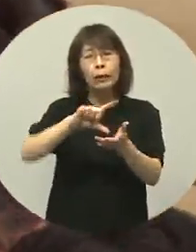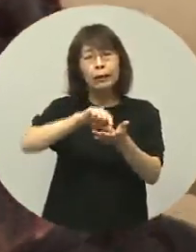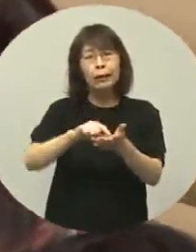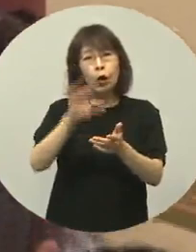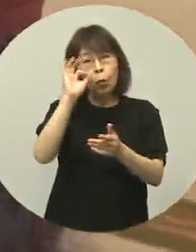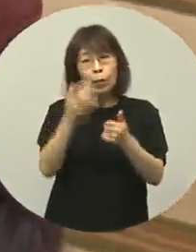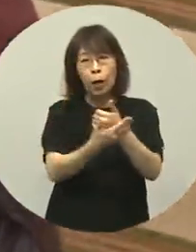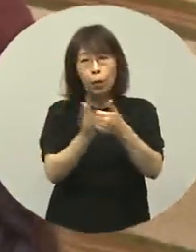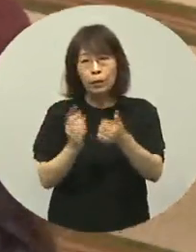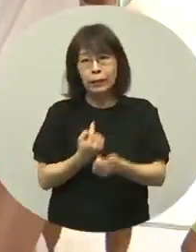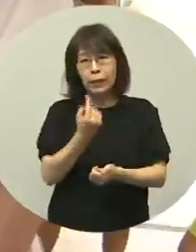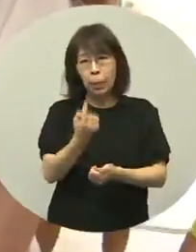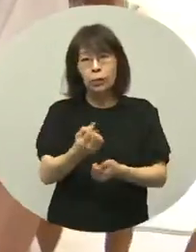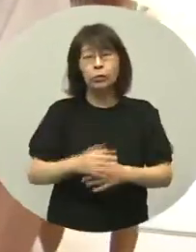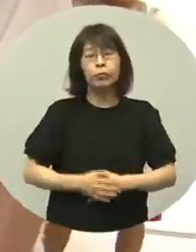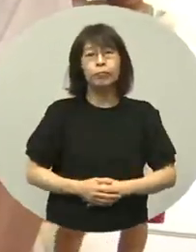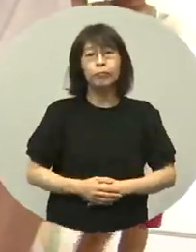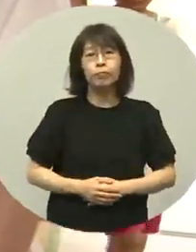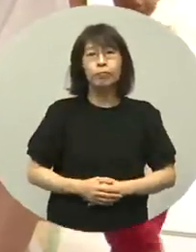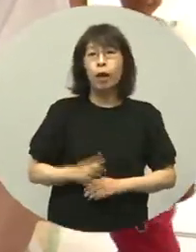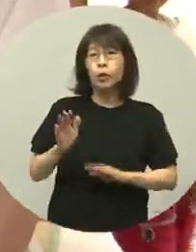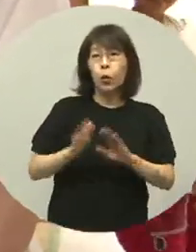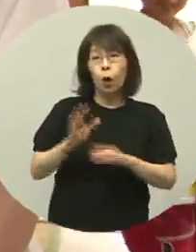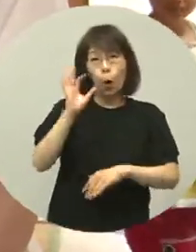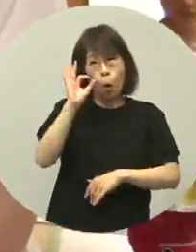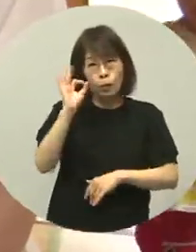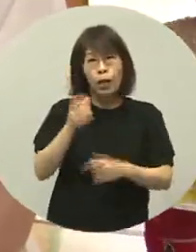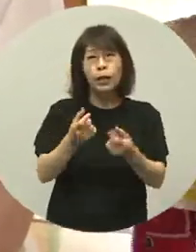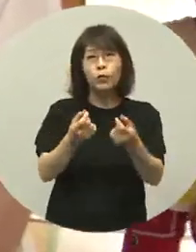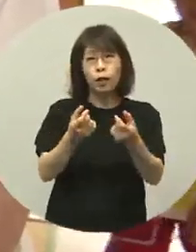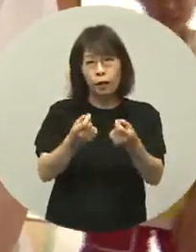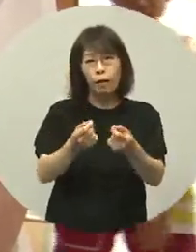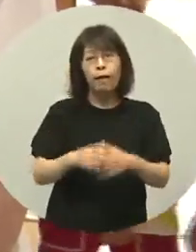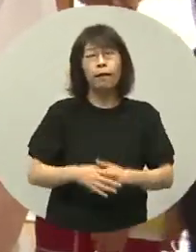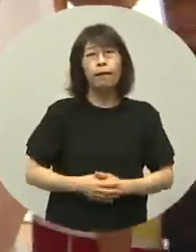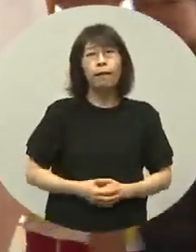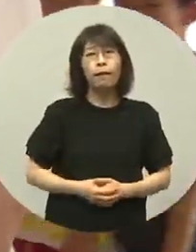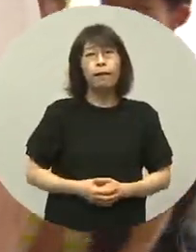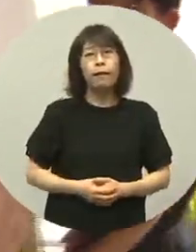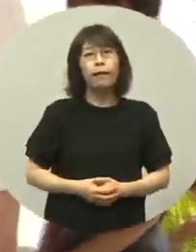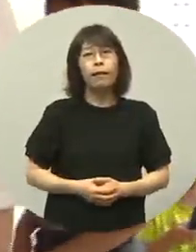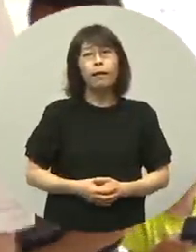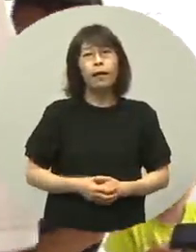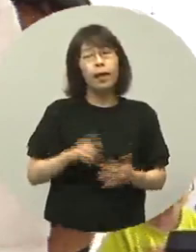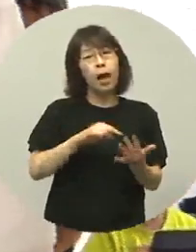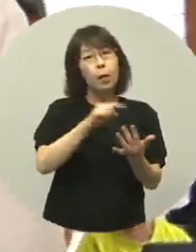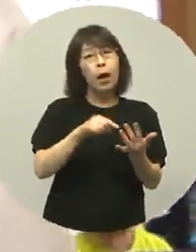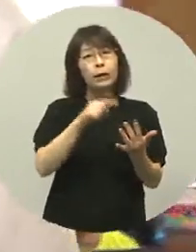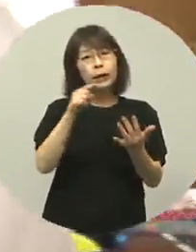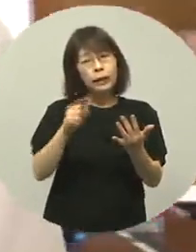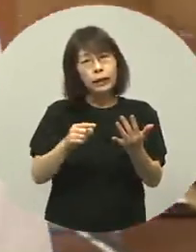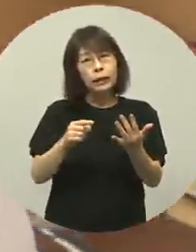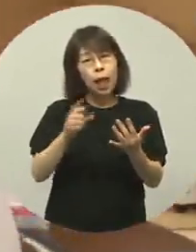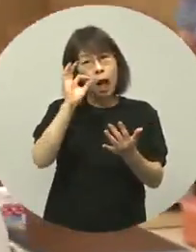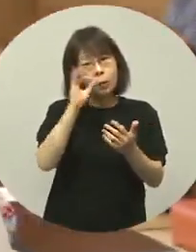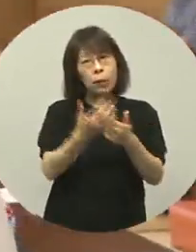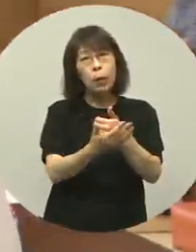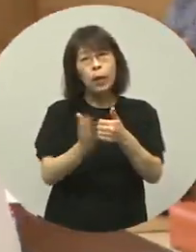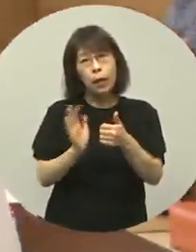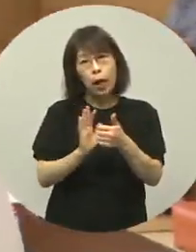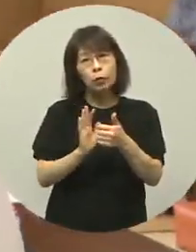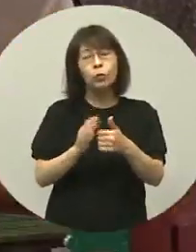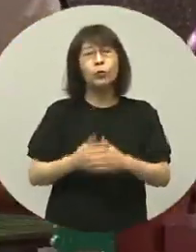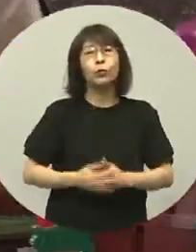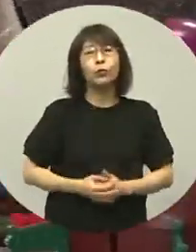。 こういった感じで子どもたちの様子見られてるんですか？ 時々来て、そうですね、見守ってい